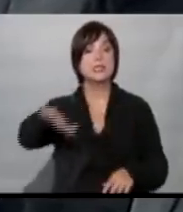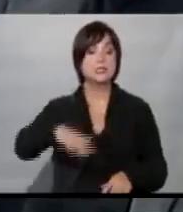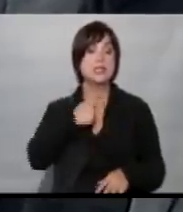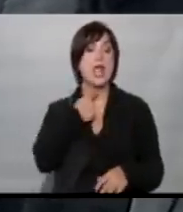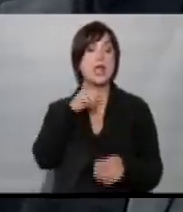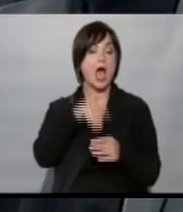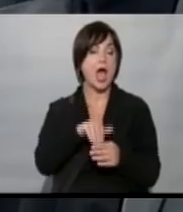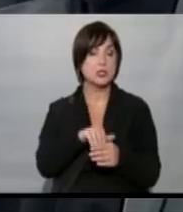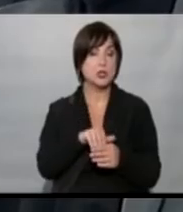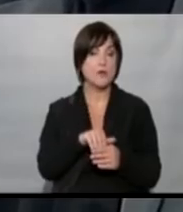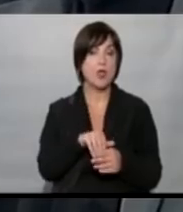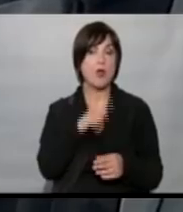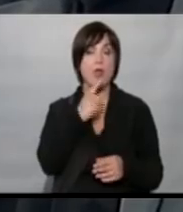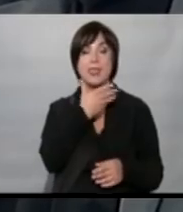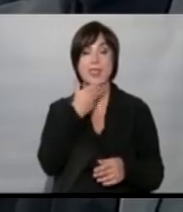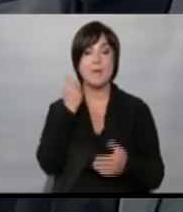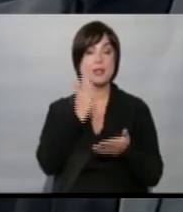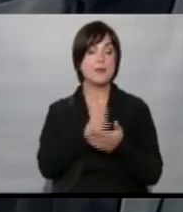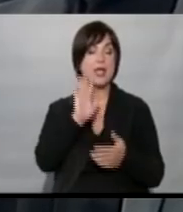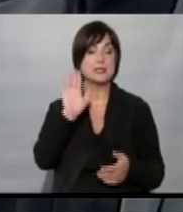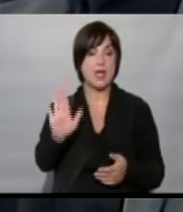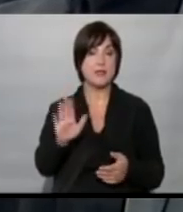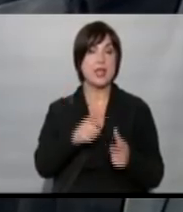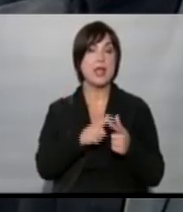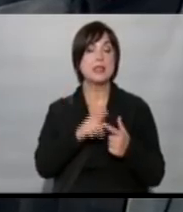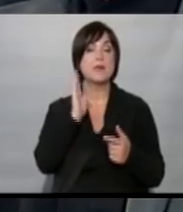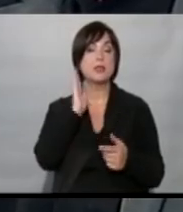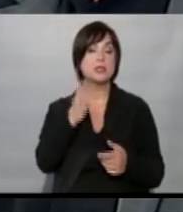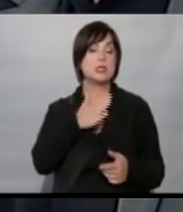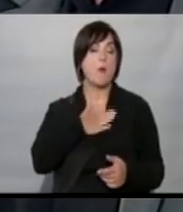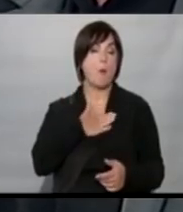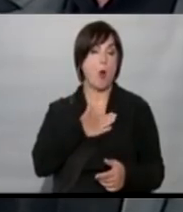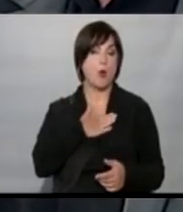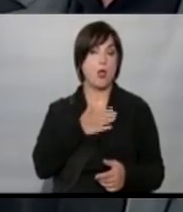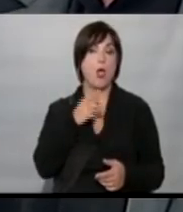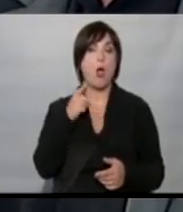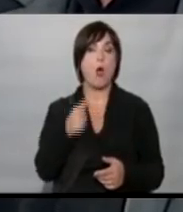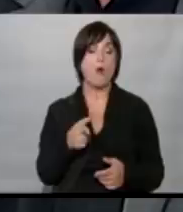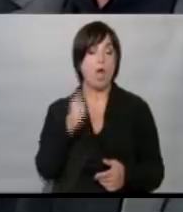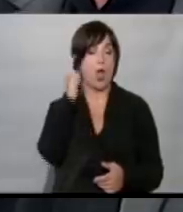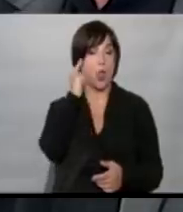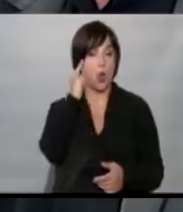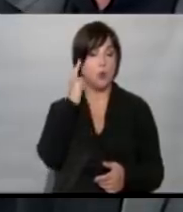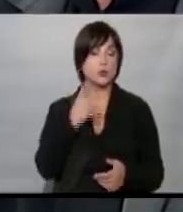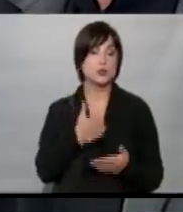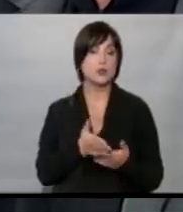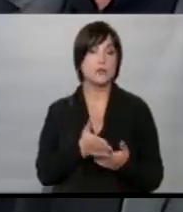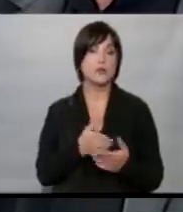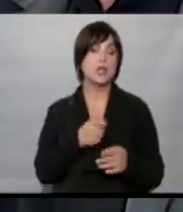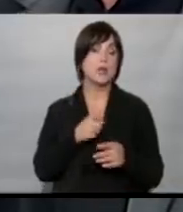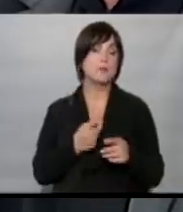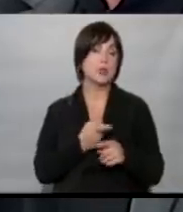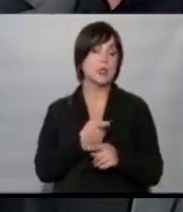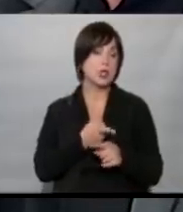гласови кои нема да биде за вас или нема да изнесе мој. Значи, толку е логично, значи, исходот